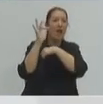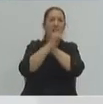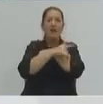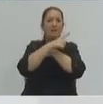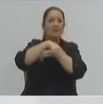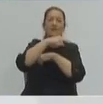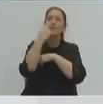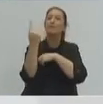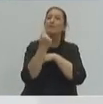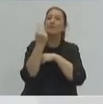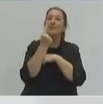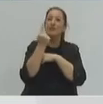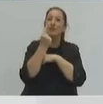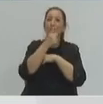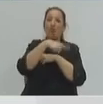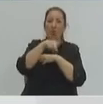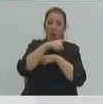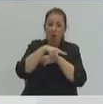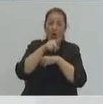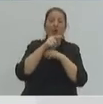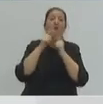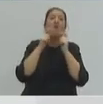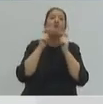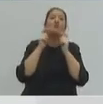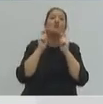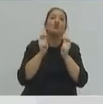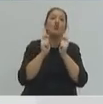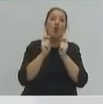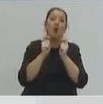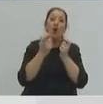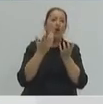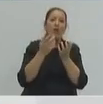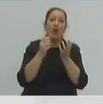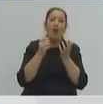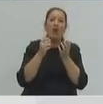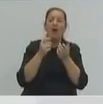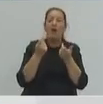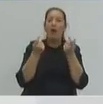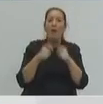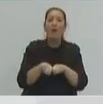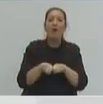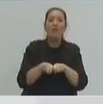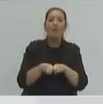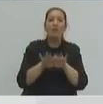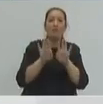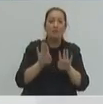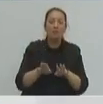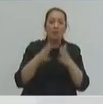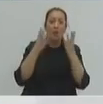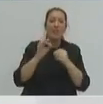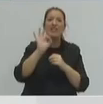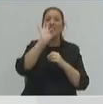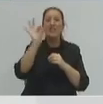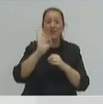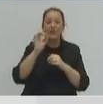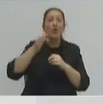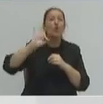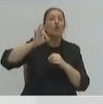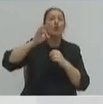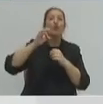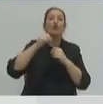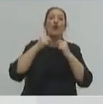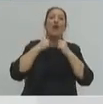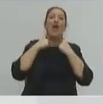minibüsçü esnafının durumu çok zor. Kontak kapatma noktasına geldi. Silivri'ye Gümüşyaka'nın,